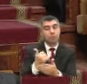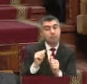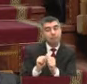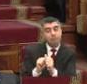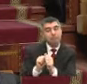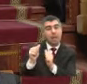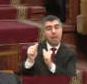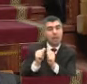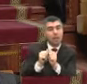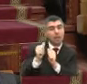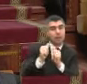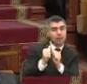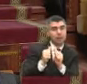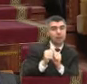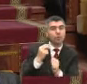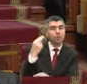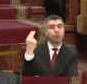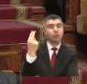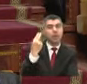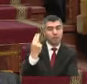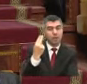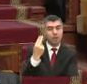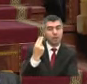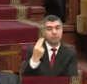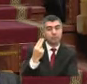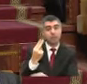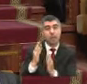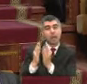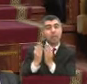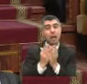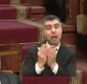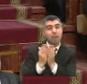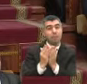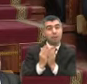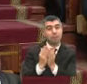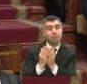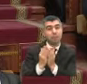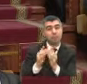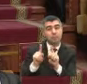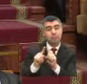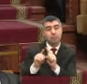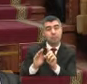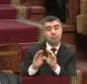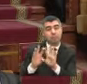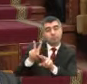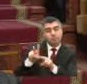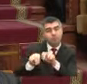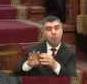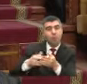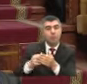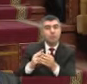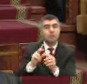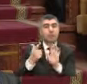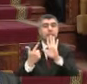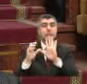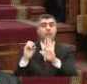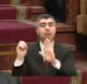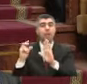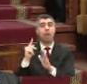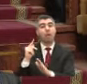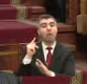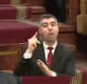كاين التلاميذ ديالنا تيجيو 600 و700 كيلومتر باش يمشيو للجامعه، كاين اشكال ديال الهدر المدرسي خاصه الفتيات، الامكانيات